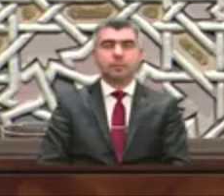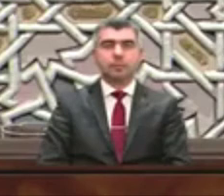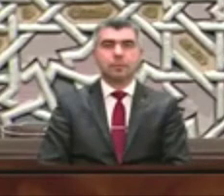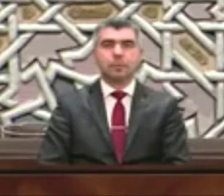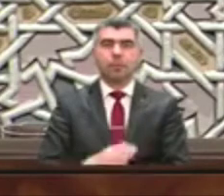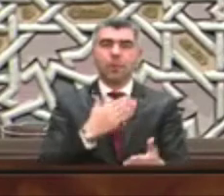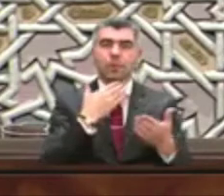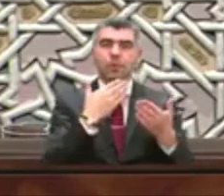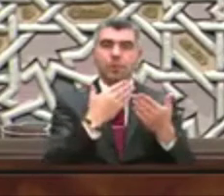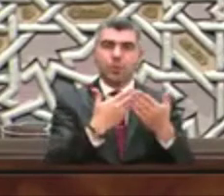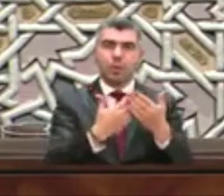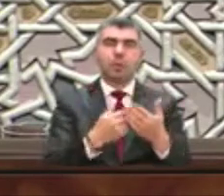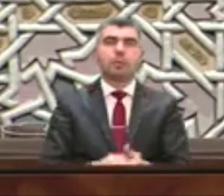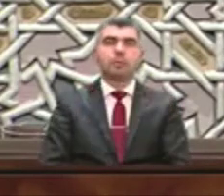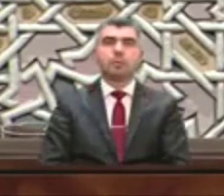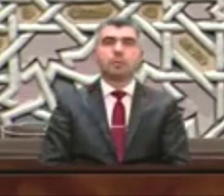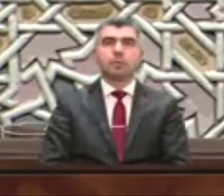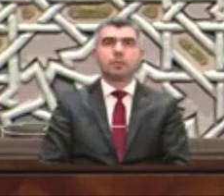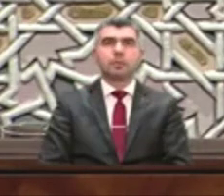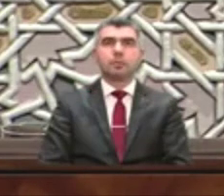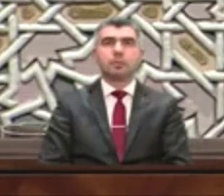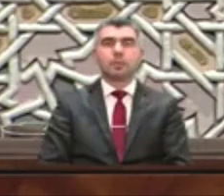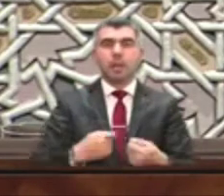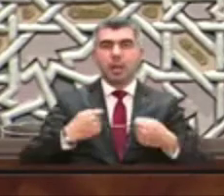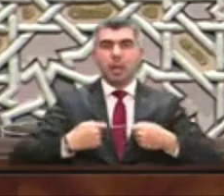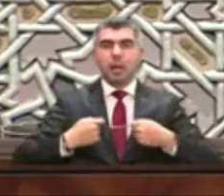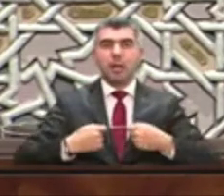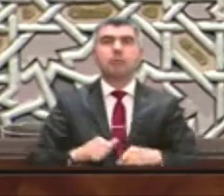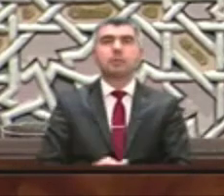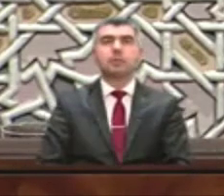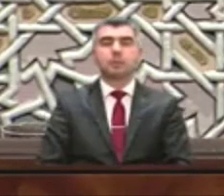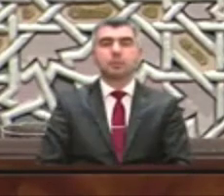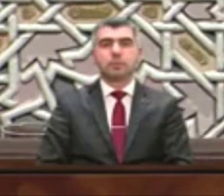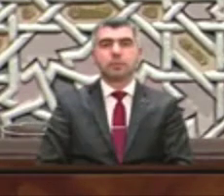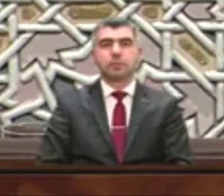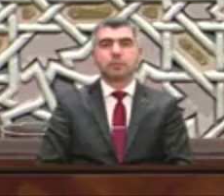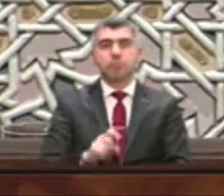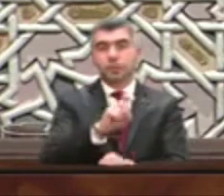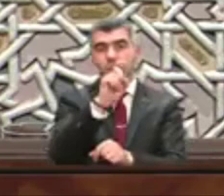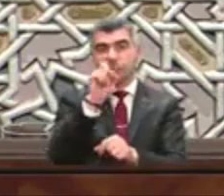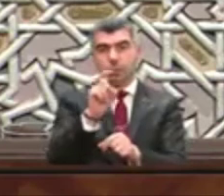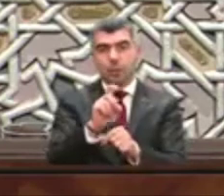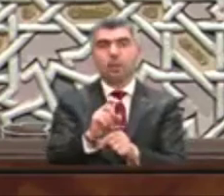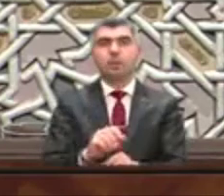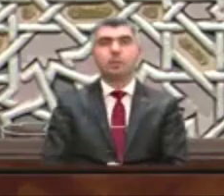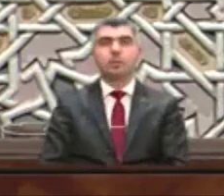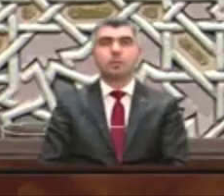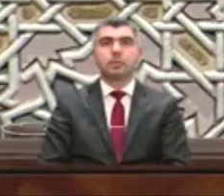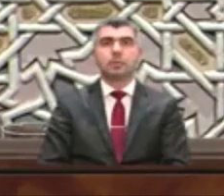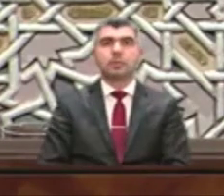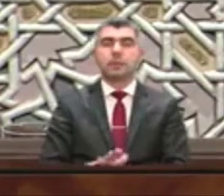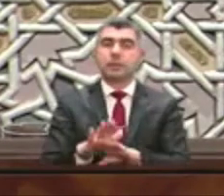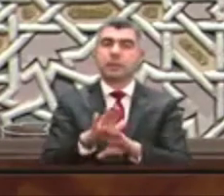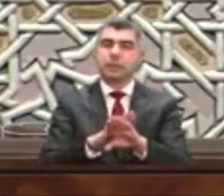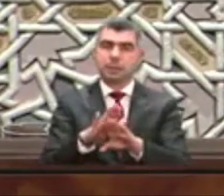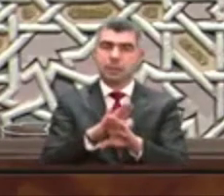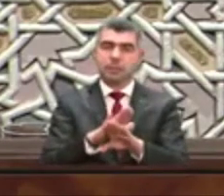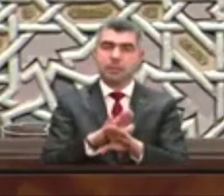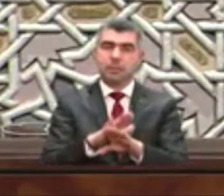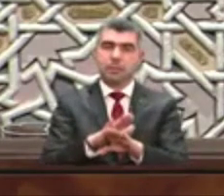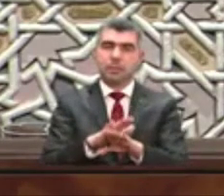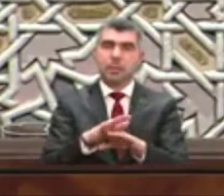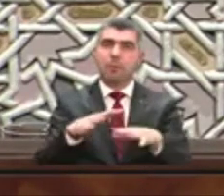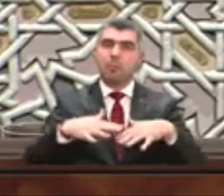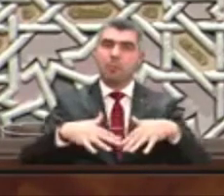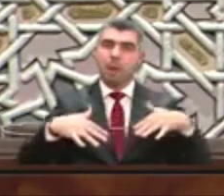شكرا سيد الرئيس، شكرا سيد النائب المحترم على هذا السؤال. في الواقع سيد الوزير، الى سمحتي سيد الوزير، سيدات والساده النواب راه